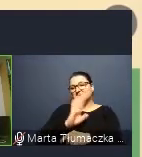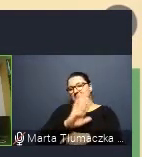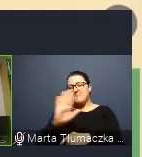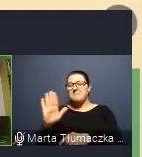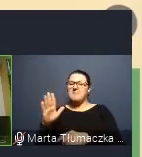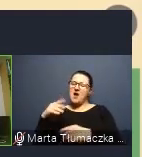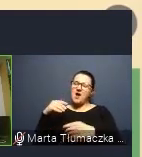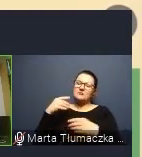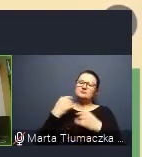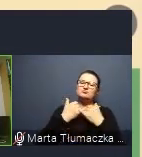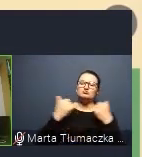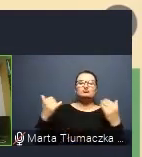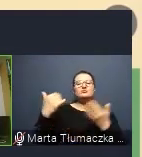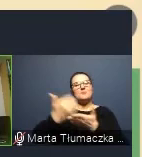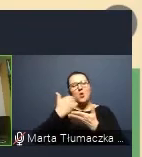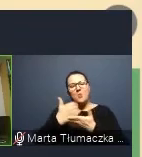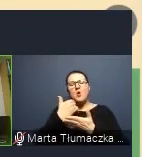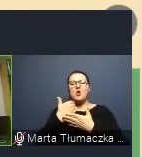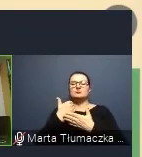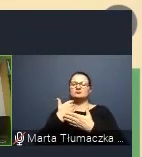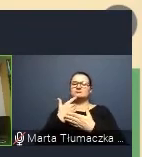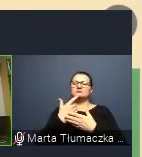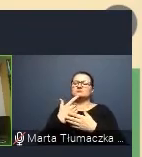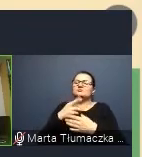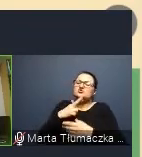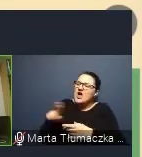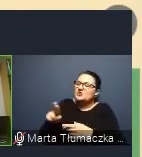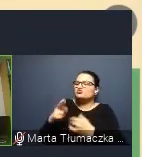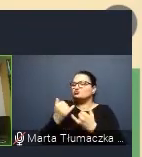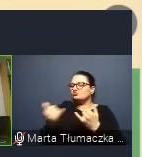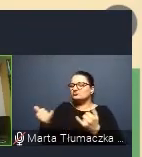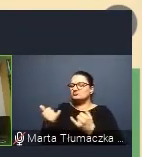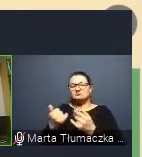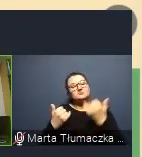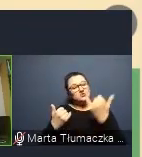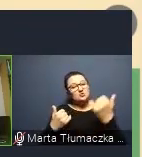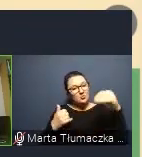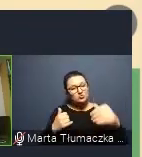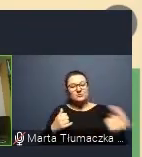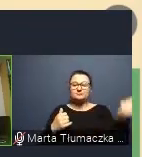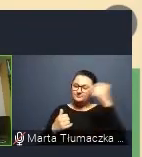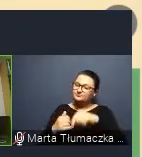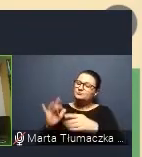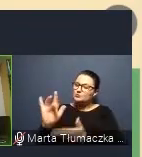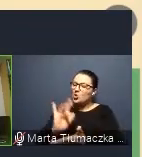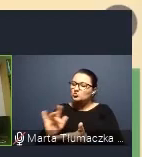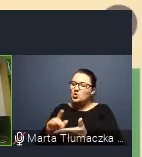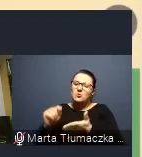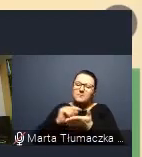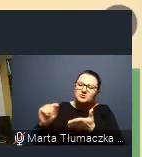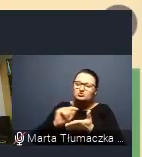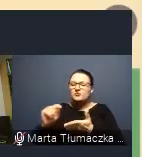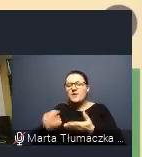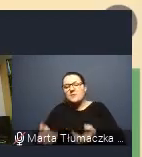zasobami, pomocami, tak zwanymi rzeczowymi, które dziecko może dotknąć, przesunąć,